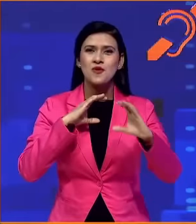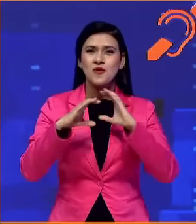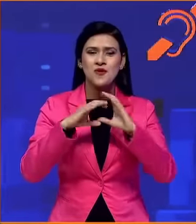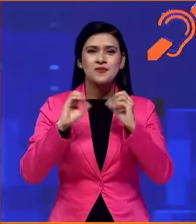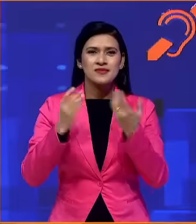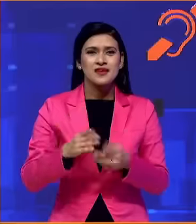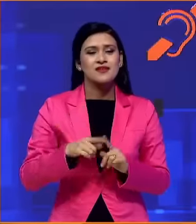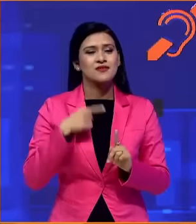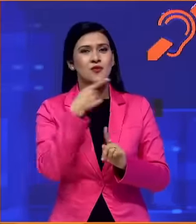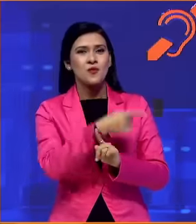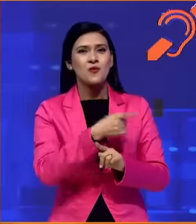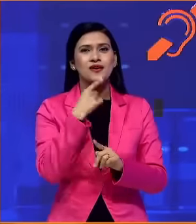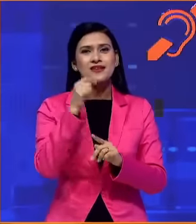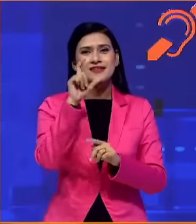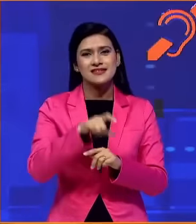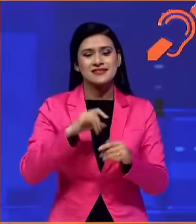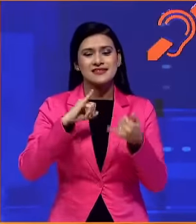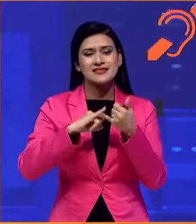आपकीअदालतमेंसचिनपायलटपरपहलाआरोप.'